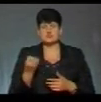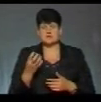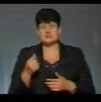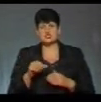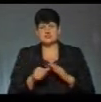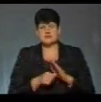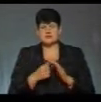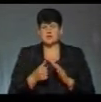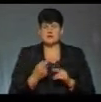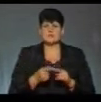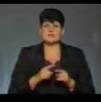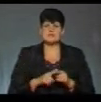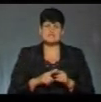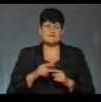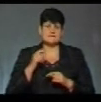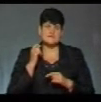14-16 років, це вік